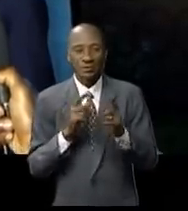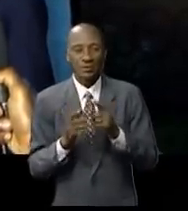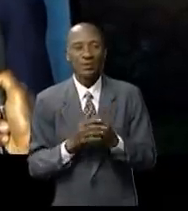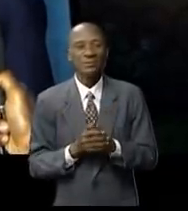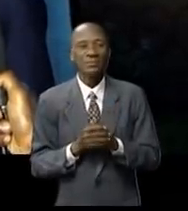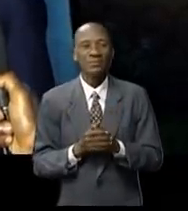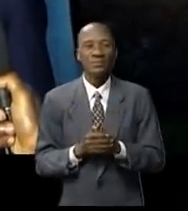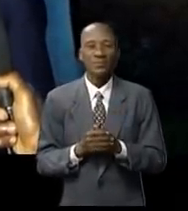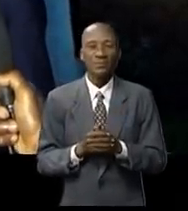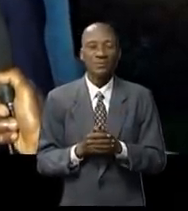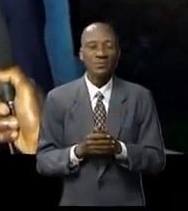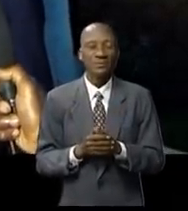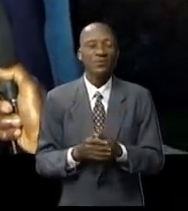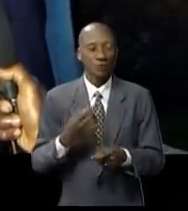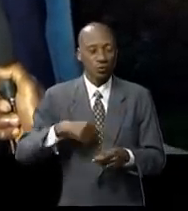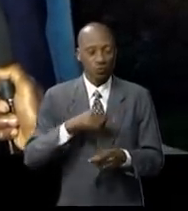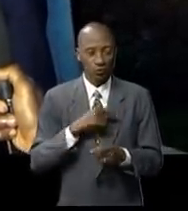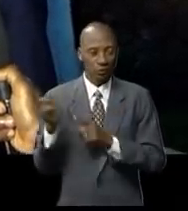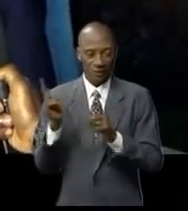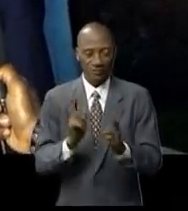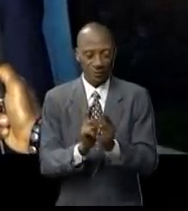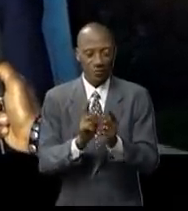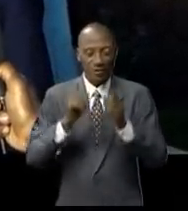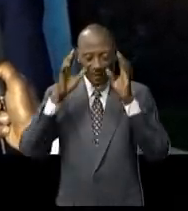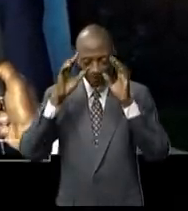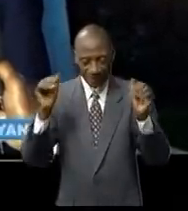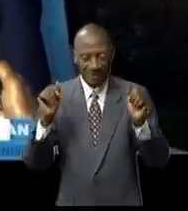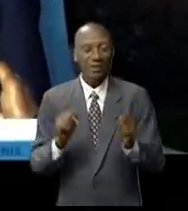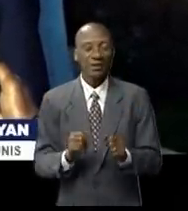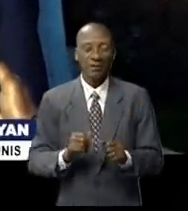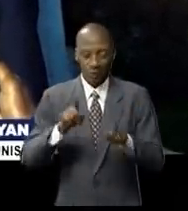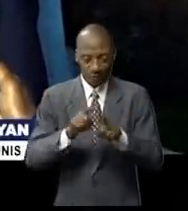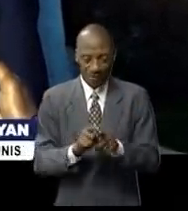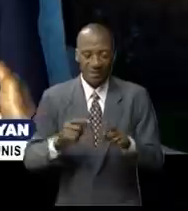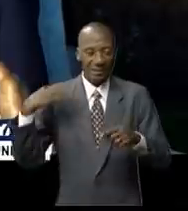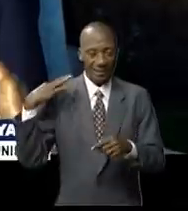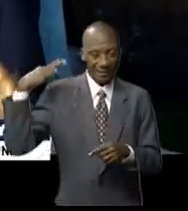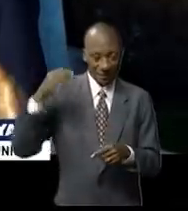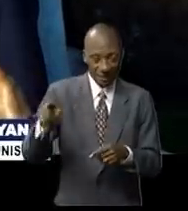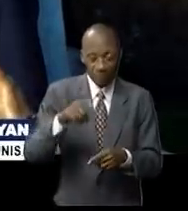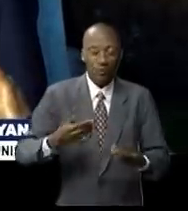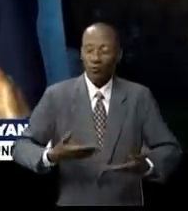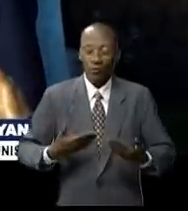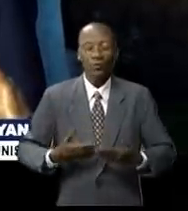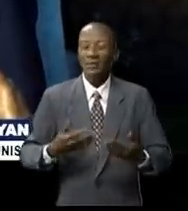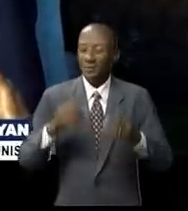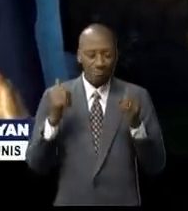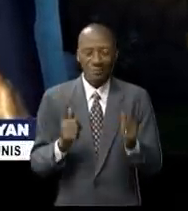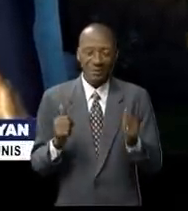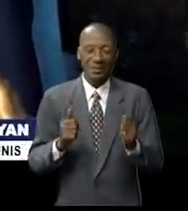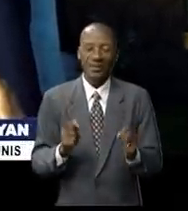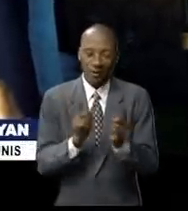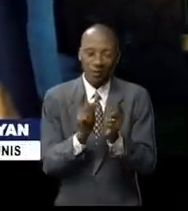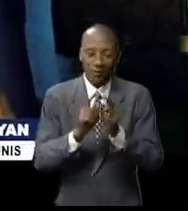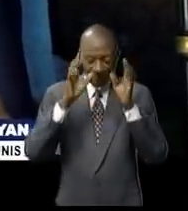Je souhaite remercier son Excellence, Monsieur le Président de la République, de l'avoir accueilli et pour l'accueil chaleureux qui lui a été réservé. Il est